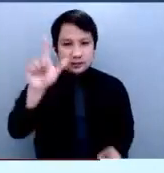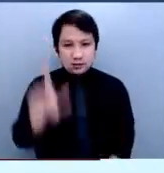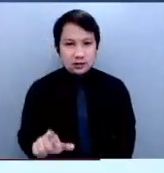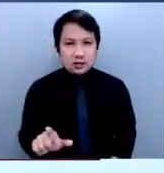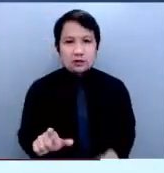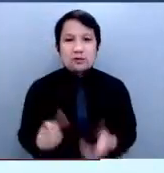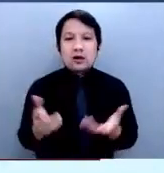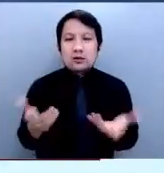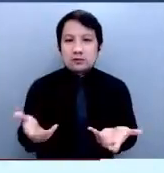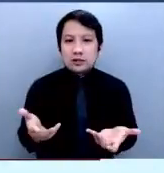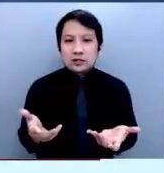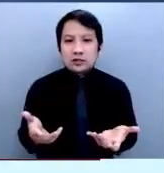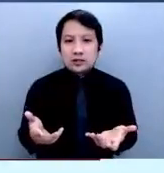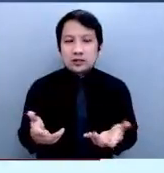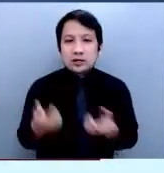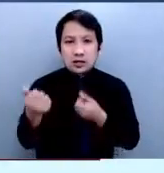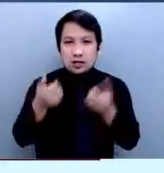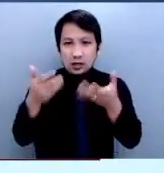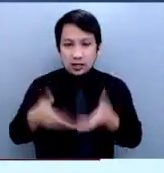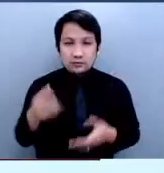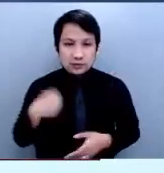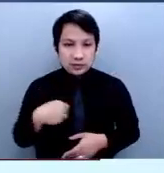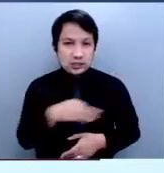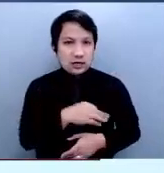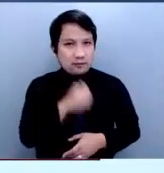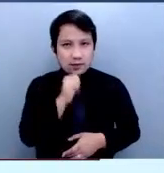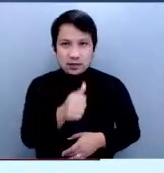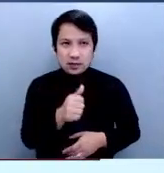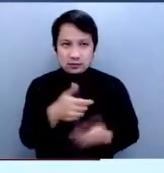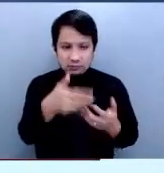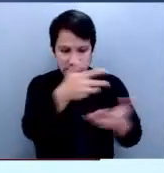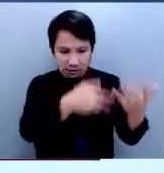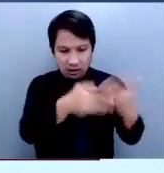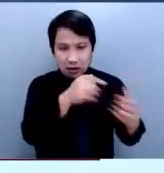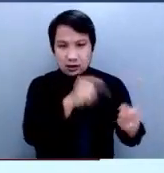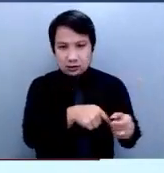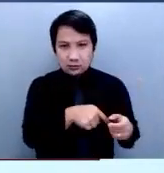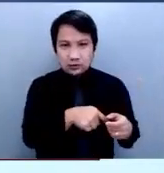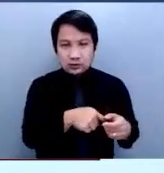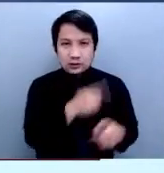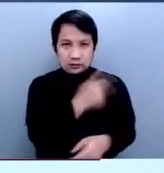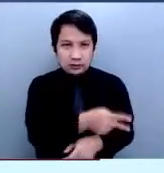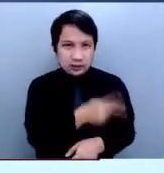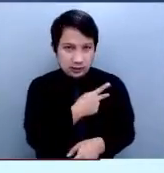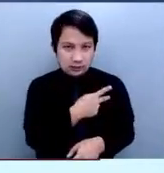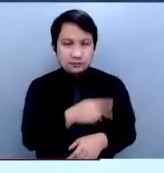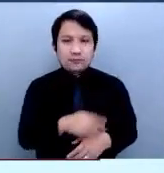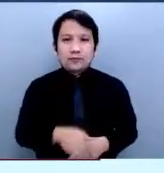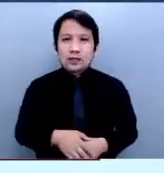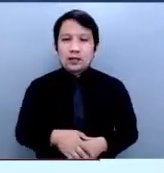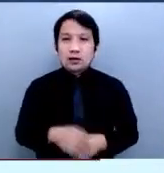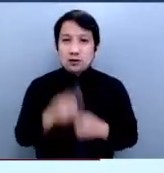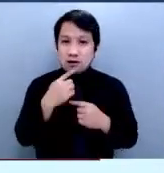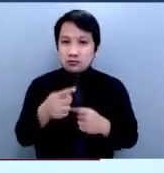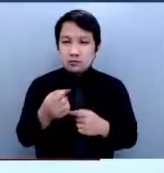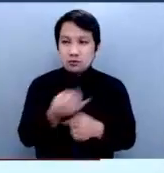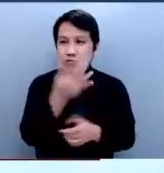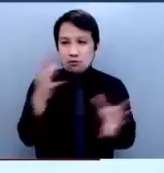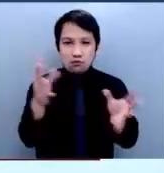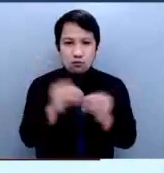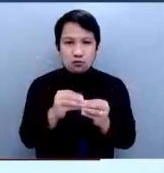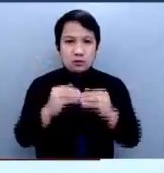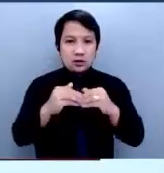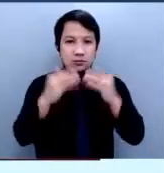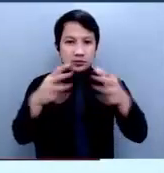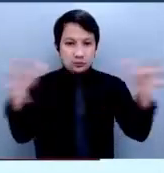yung mga nasa admin at staff na hindi nakakasalamuha ng pasyente. Mula sa mga nabanggit, itatali ang